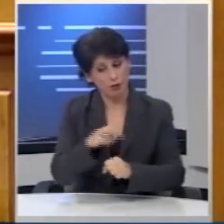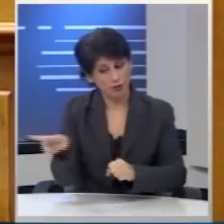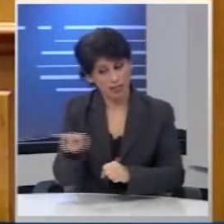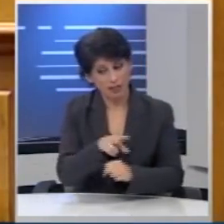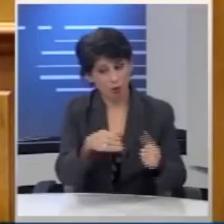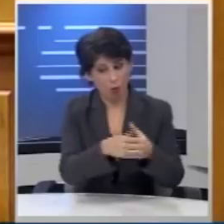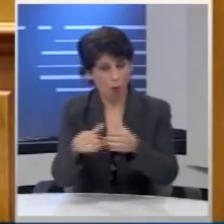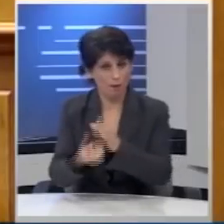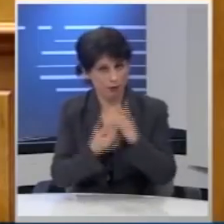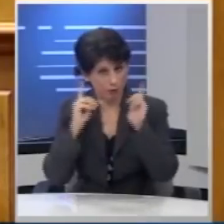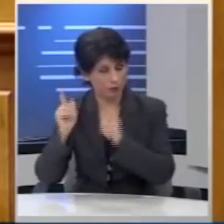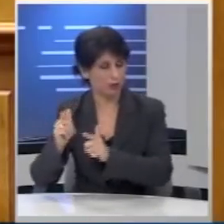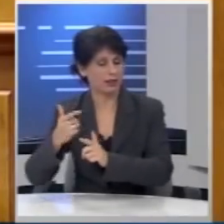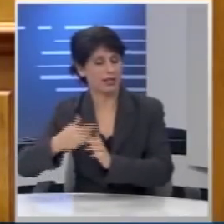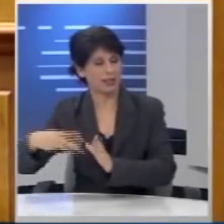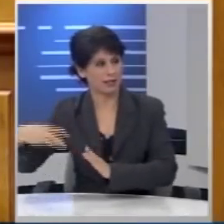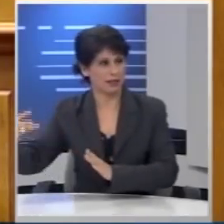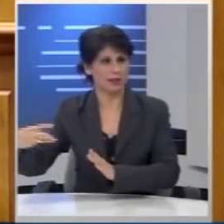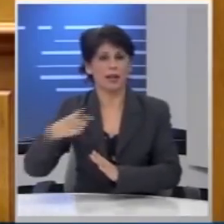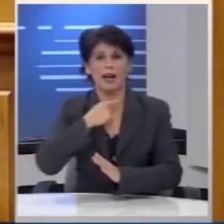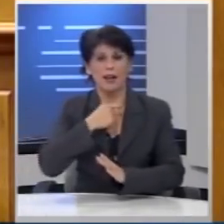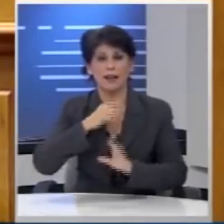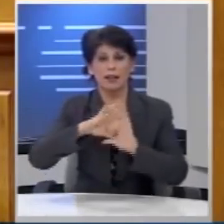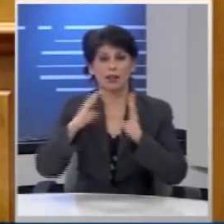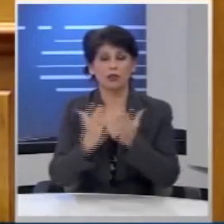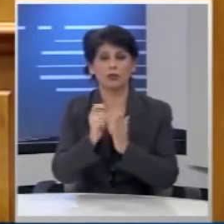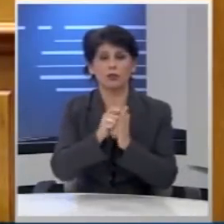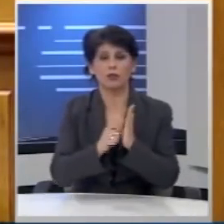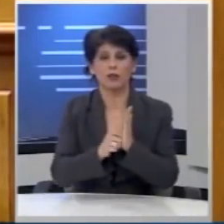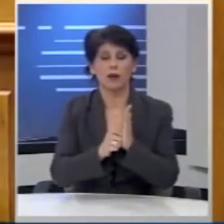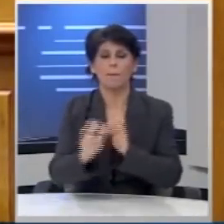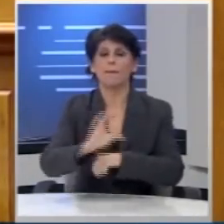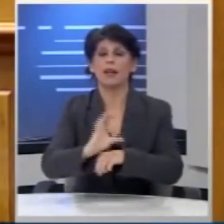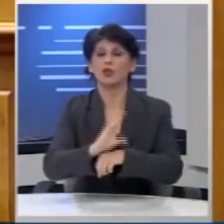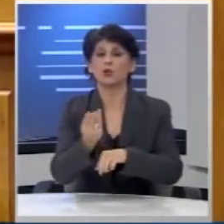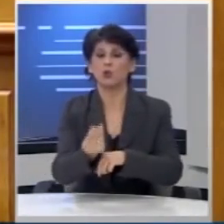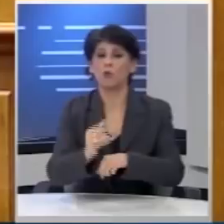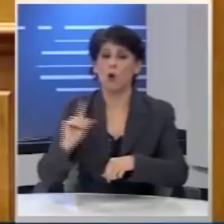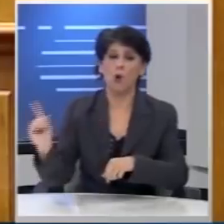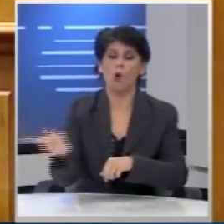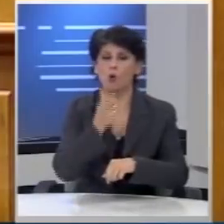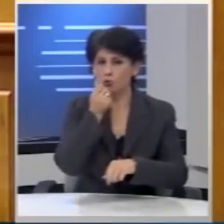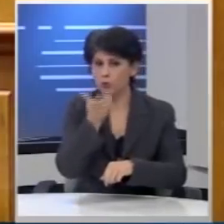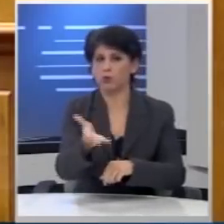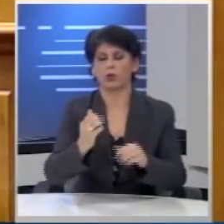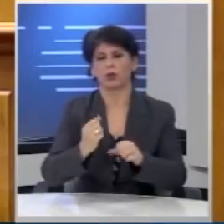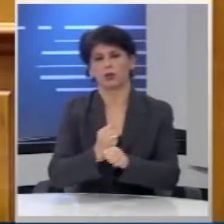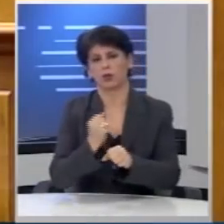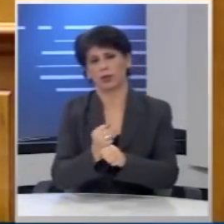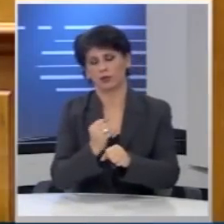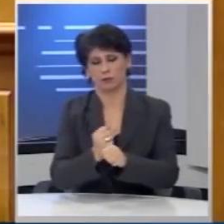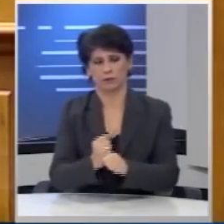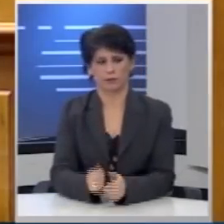μαζί στην ανάγκη ολοκληρωτικής καταγραφής με ηλεκτρονικό τρόπο όλων των δαπανών των